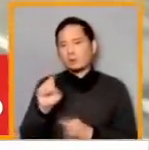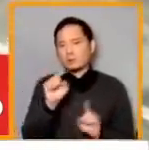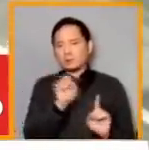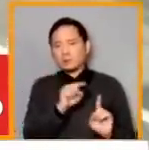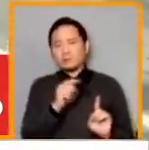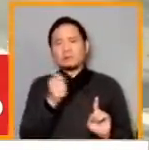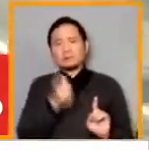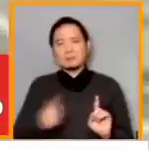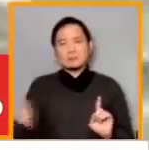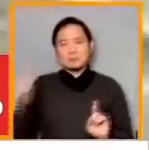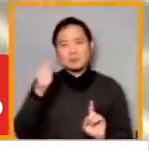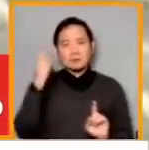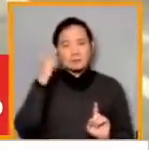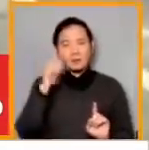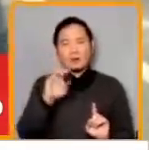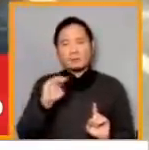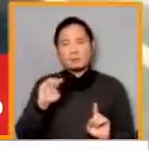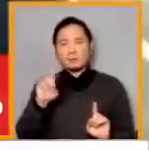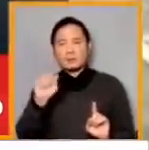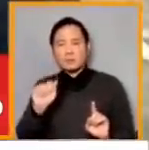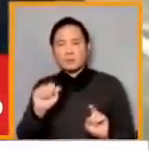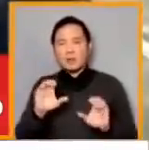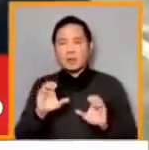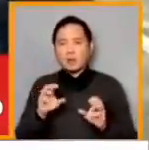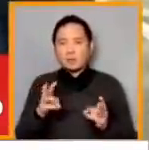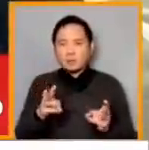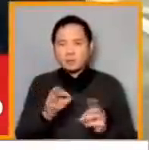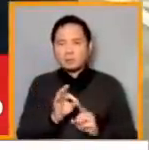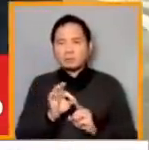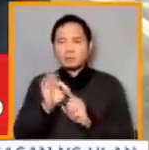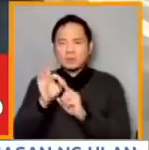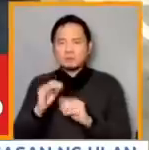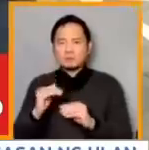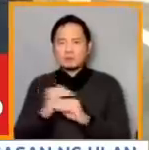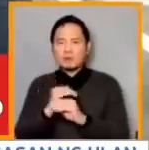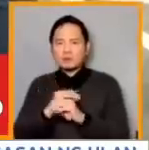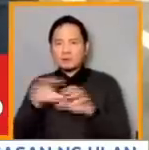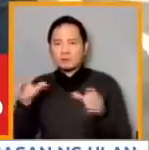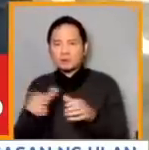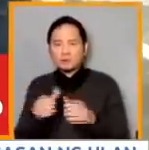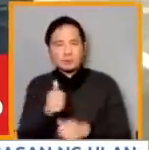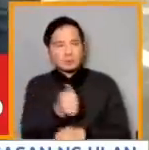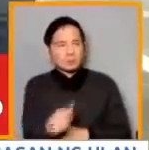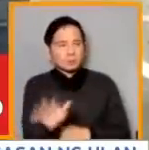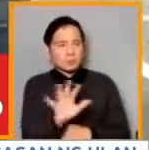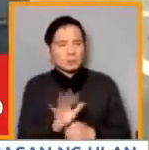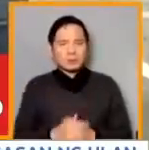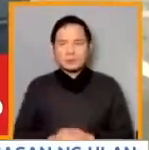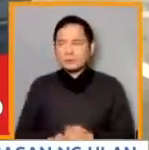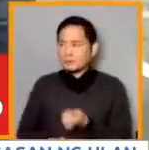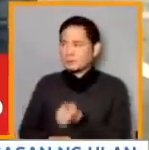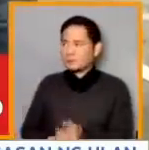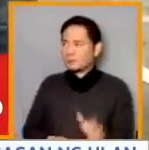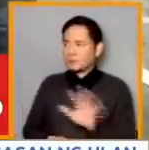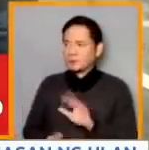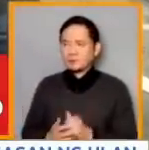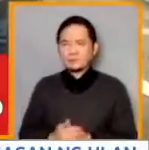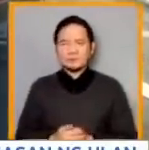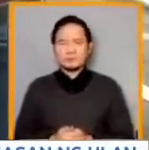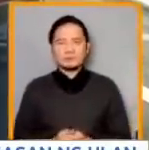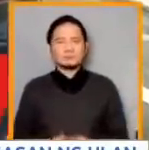ng MMDA Commonwealth Special Traffic District. Good morning po, Sir Edward. Good morning po, ma'am. Alright,